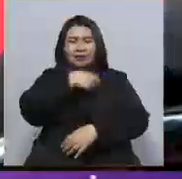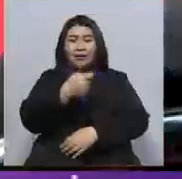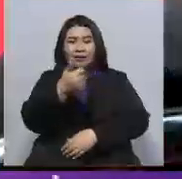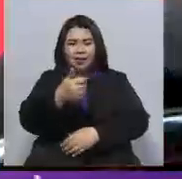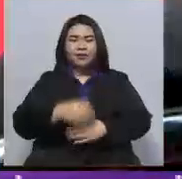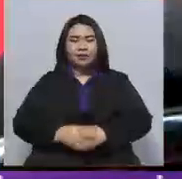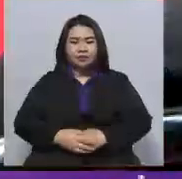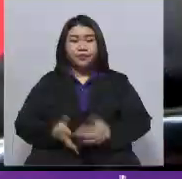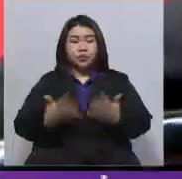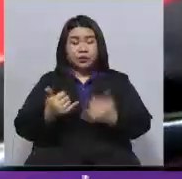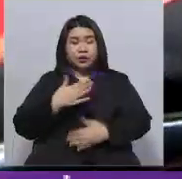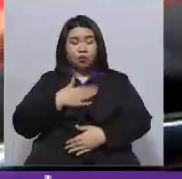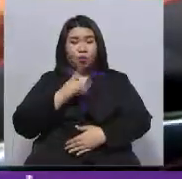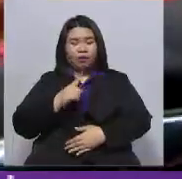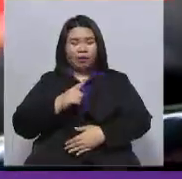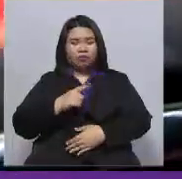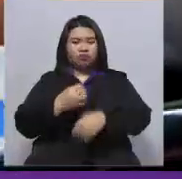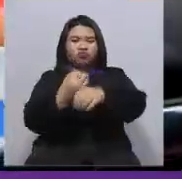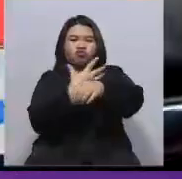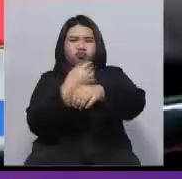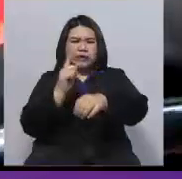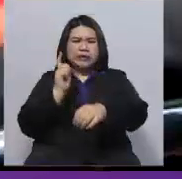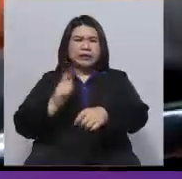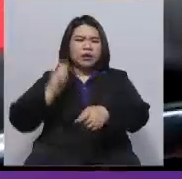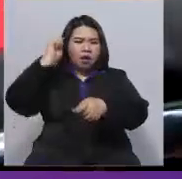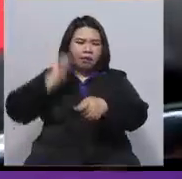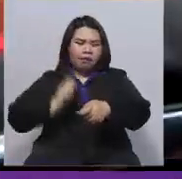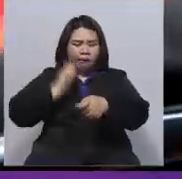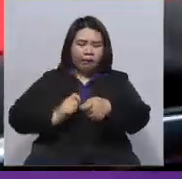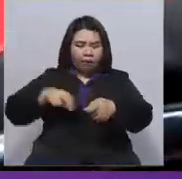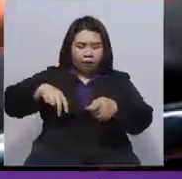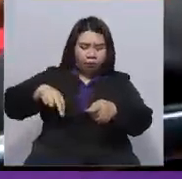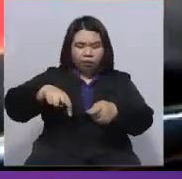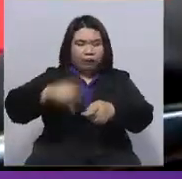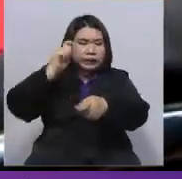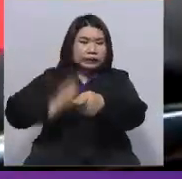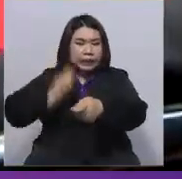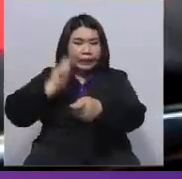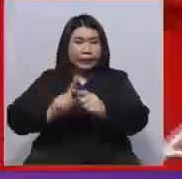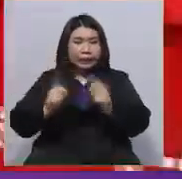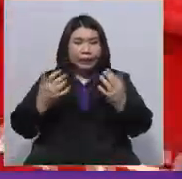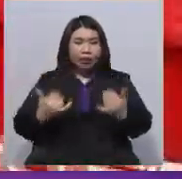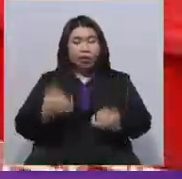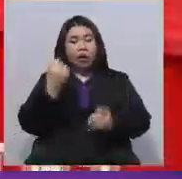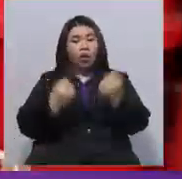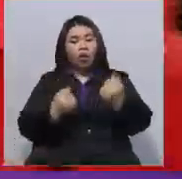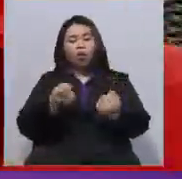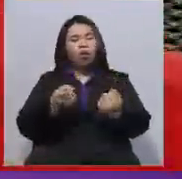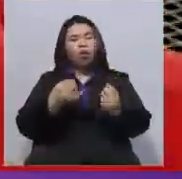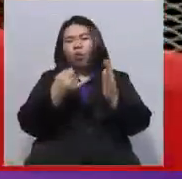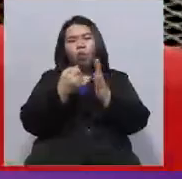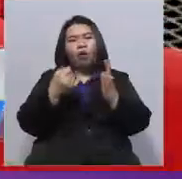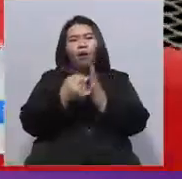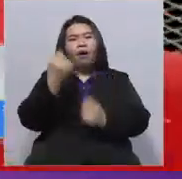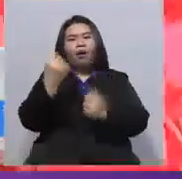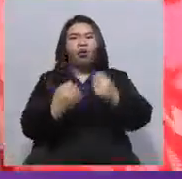การพ่นยาเนี่ยผมต้องใช้เครื่องพ่นที่ต้องลากสายเดินไปทั่วแต่พอมีคันนี้มาปุ๊บผมสามารถขับได้